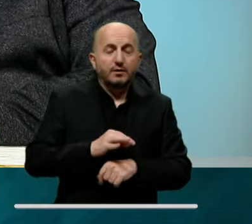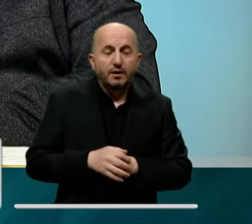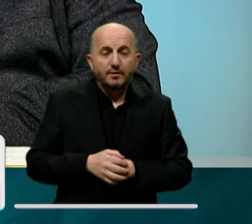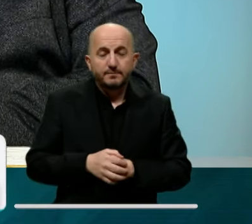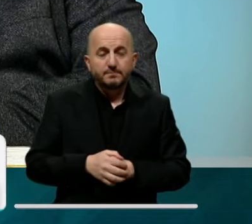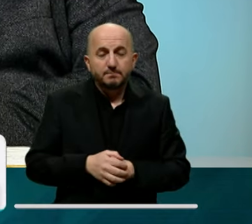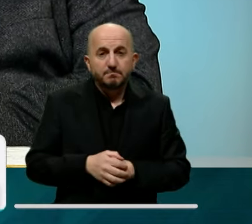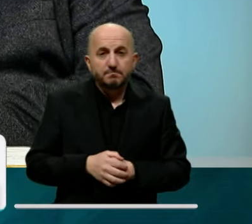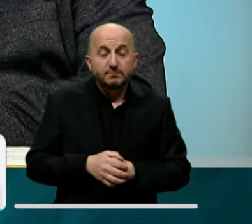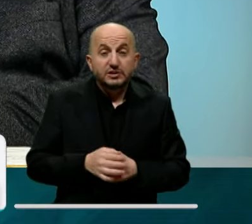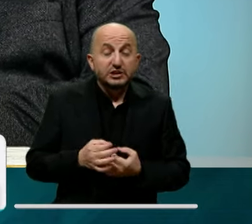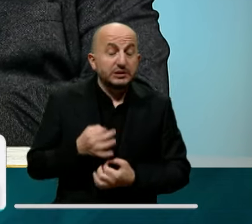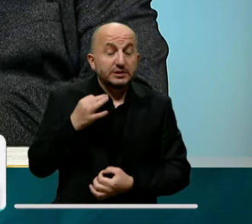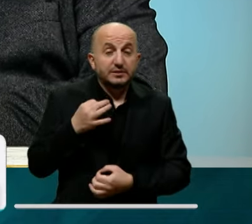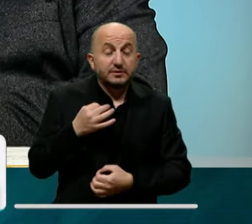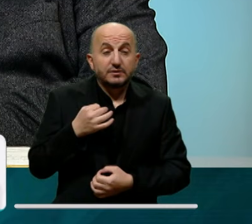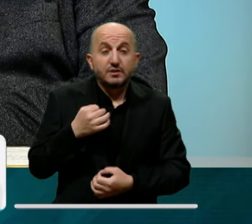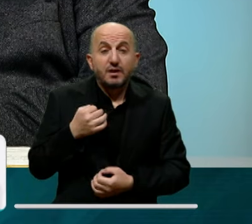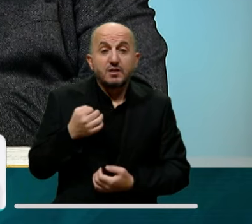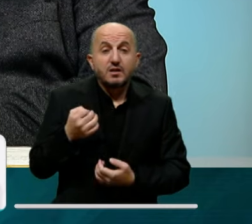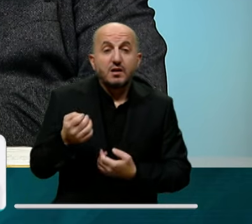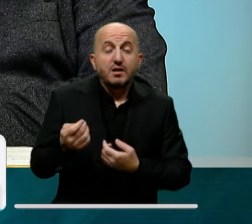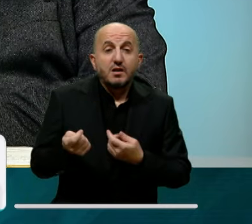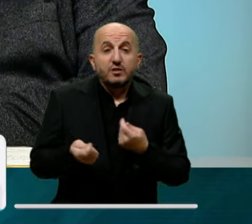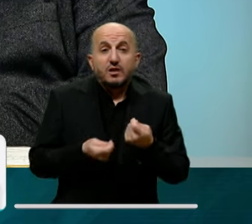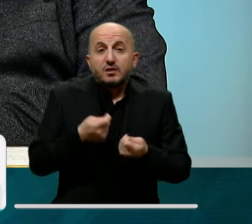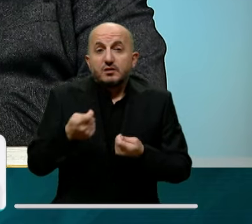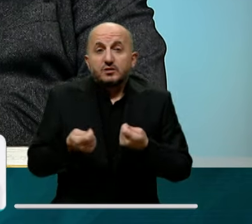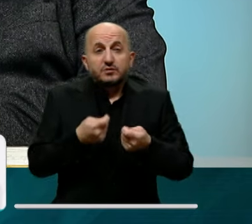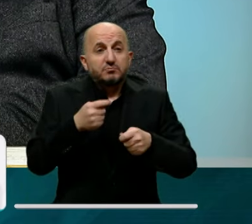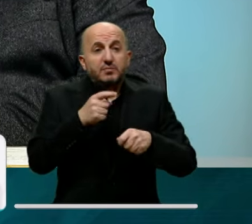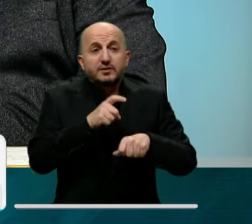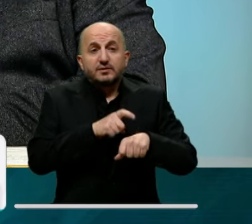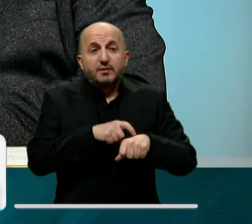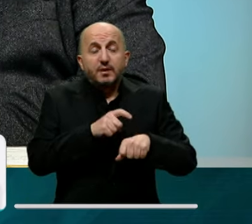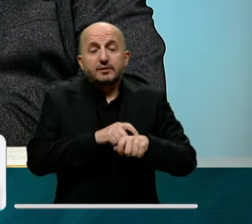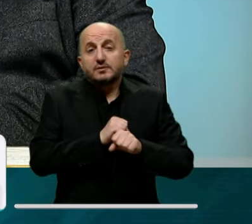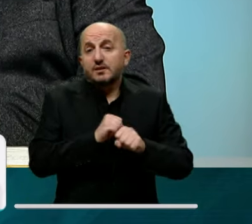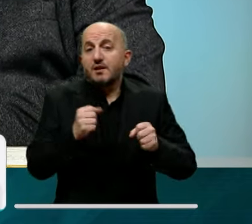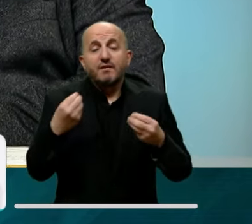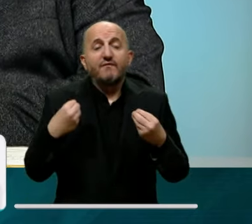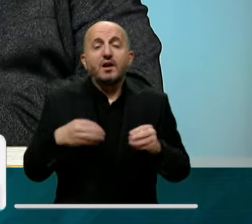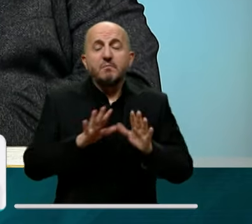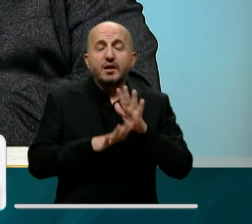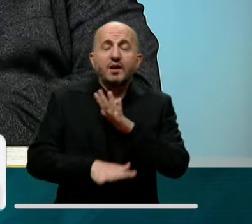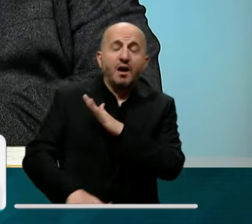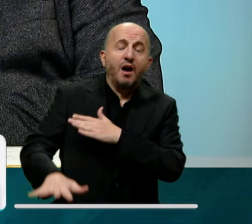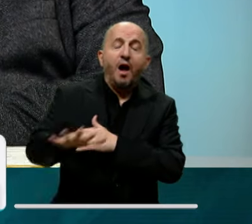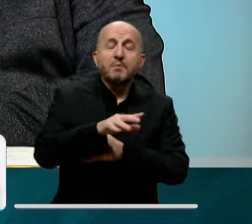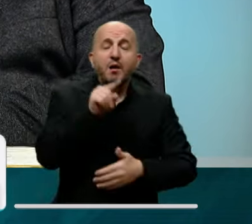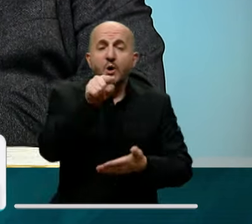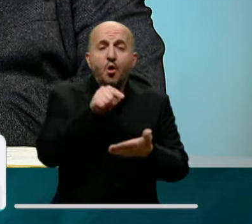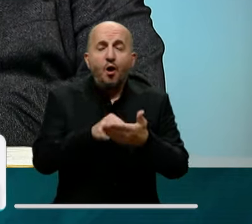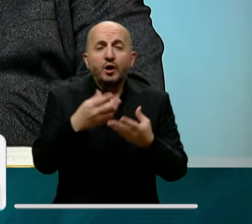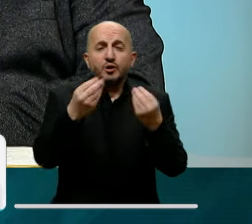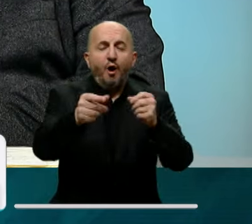Eee yani kişinin mesaisi noktasında bir halal getirmez o açıdan hepimiz Eee bu noktada